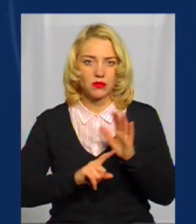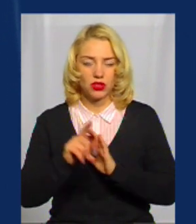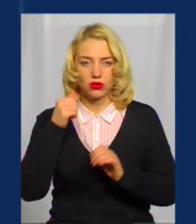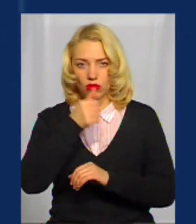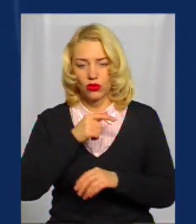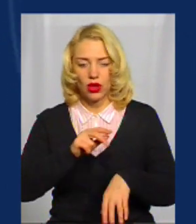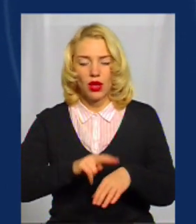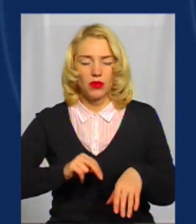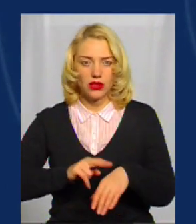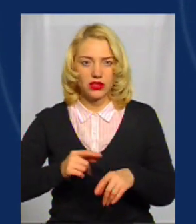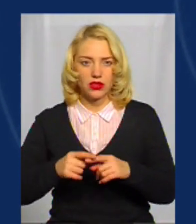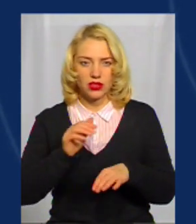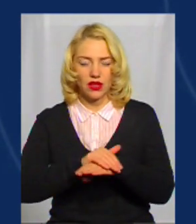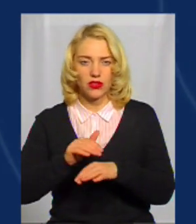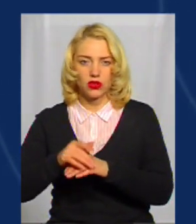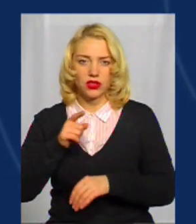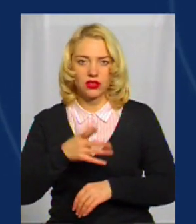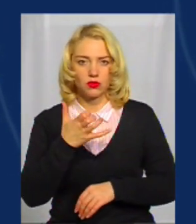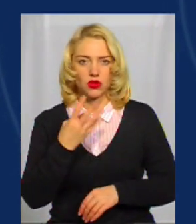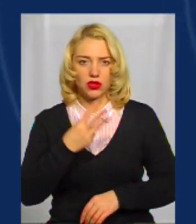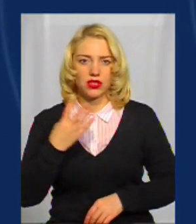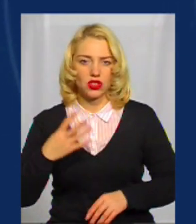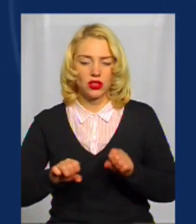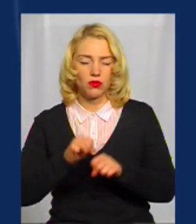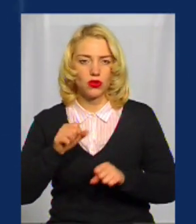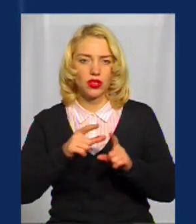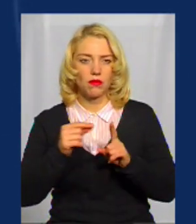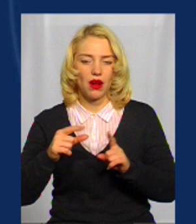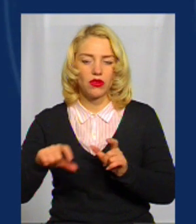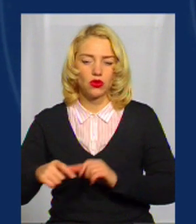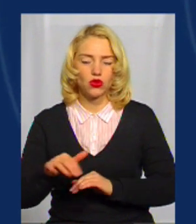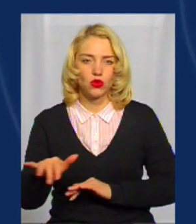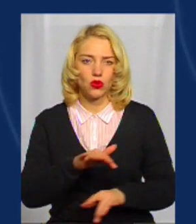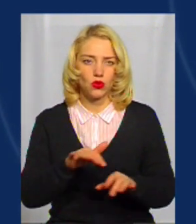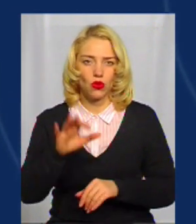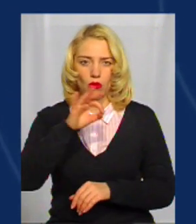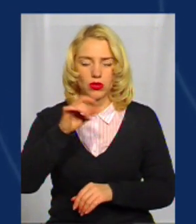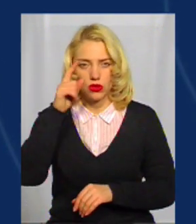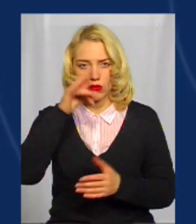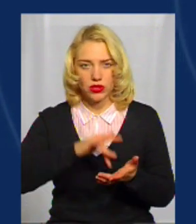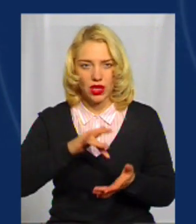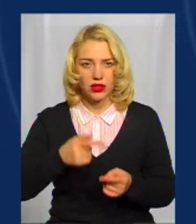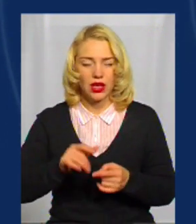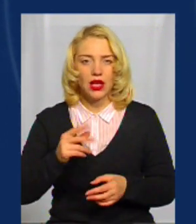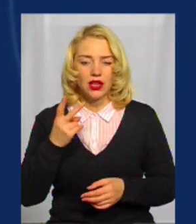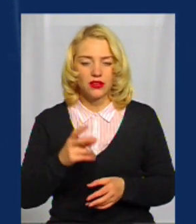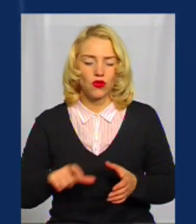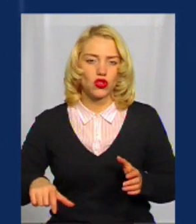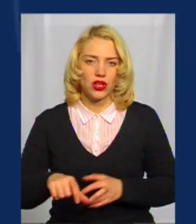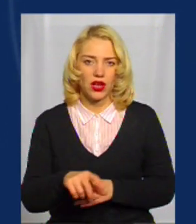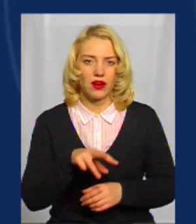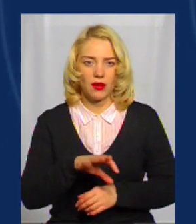патрульними Хмельниччини зафіксовано 1534 порушень правил дорожнього руху в обласному центрі та на двох автошляхах – Н-03